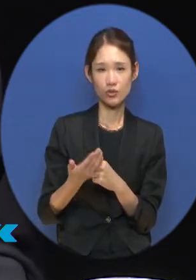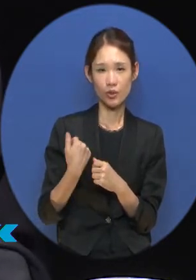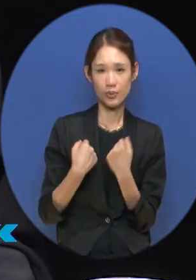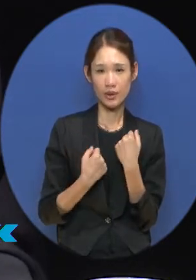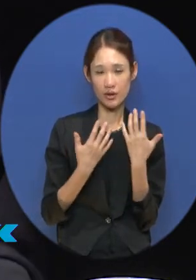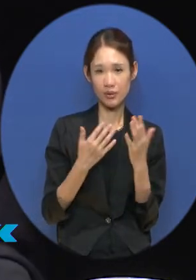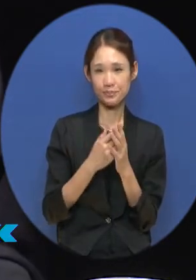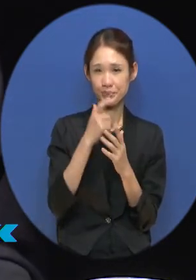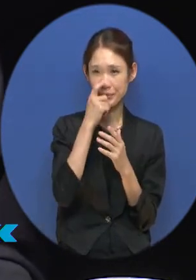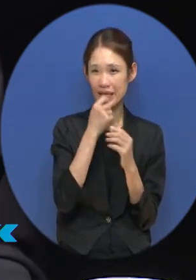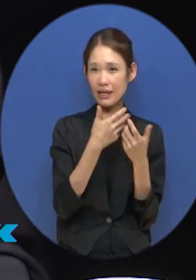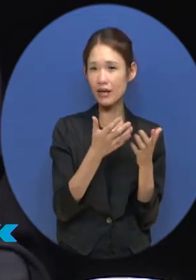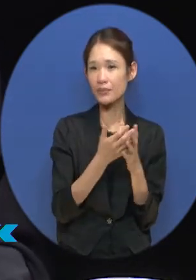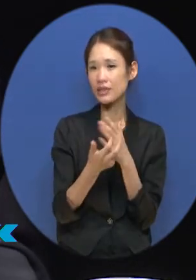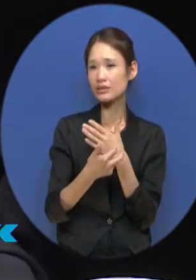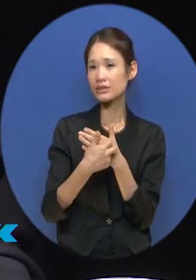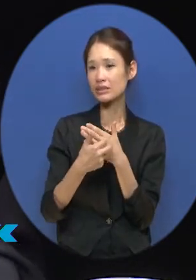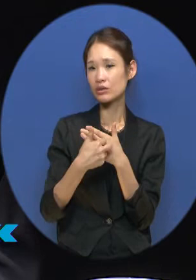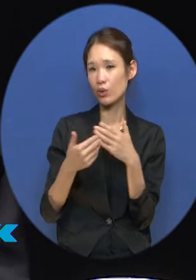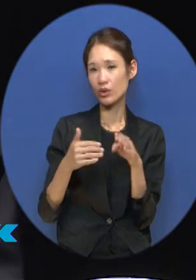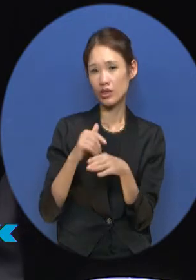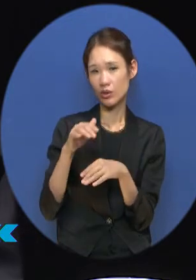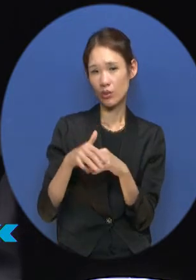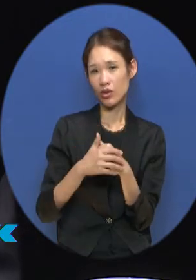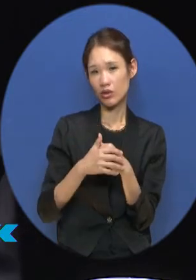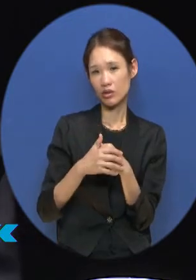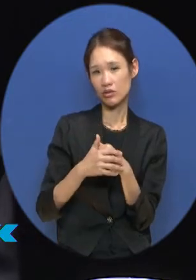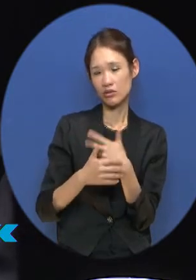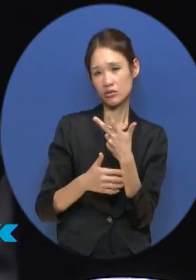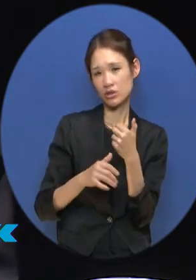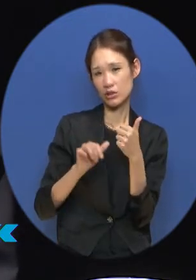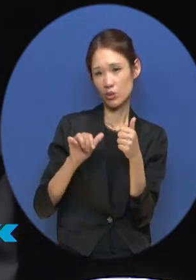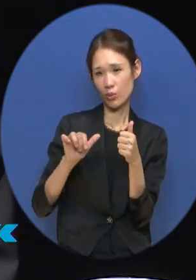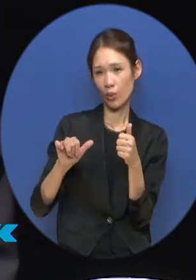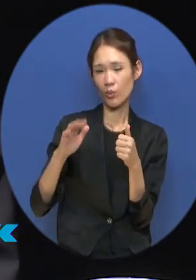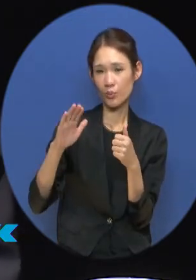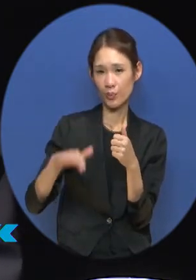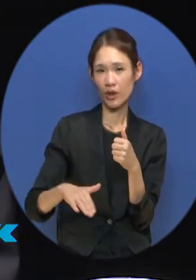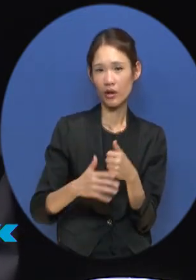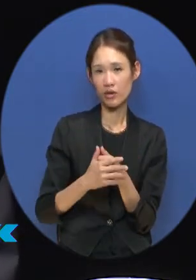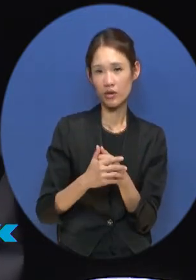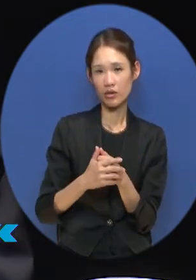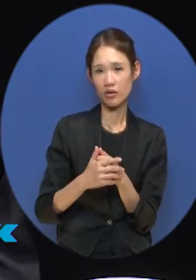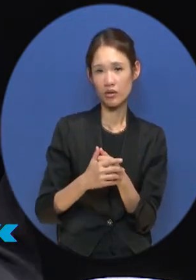말한 민간계층, 의료기관이라든가 이런 민간계층도 75 이하 이렇게 지금